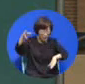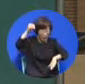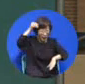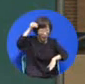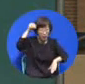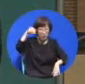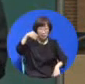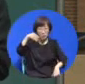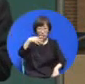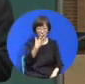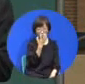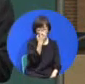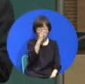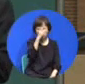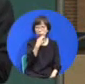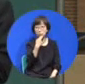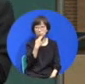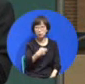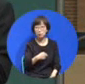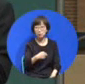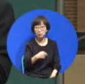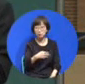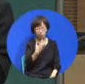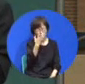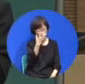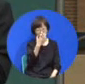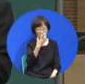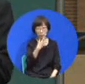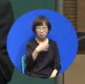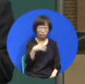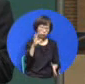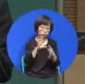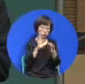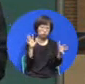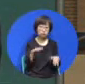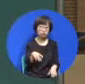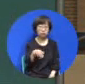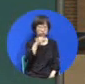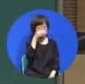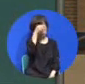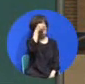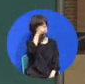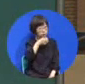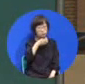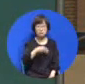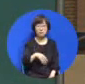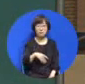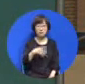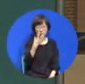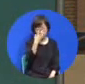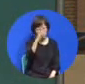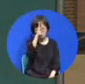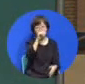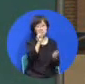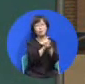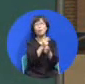to kids who actually don't study at all. 머리 쓸 게 없어 그냥. They're not. They don't have the brains to even get depressed. 참 다행이죠. I